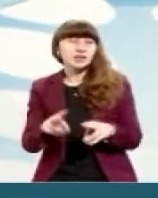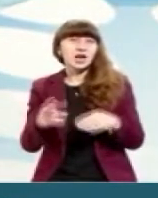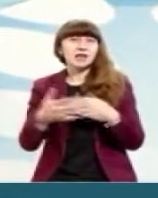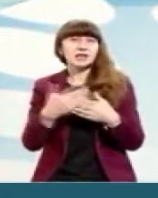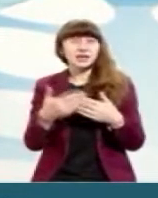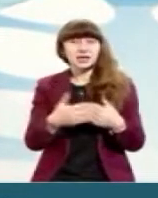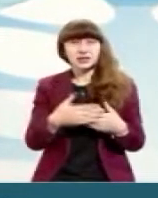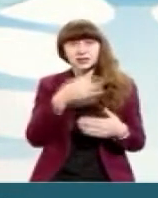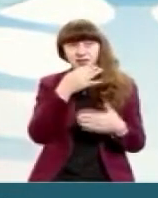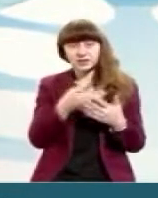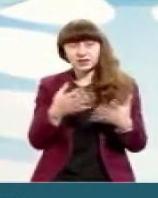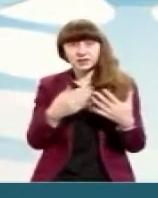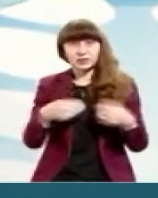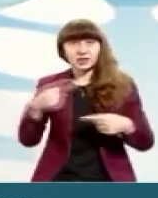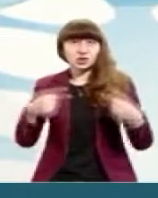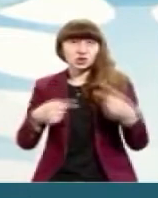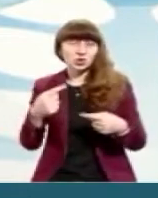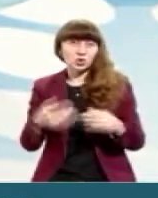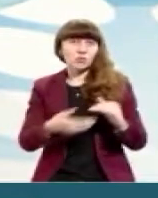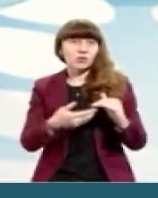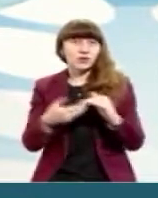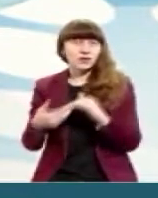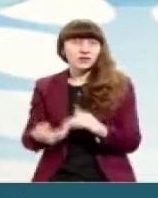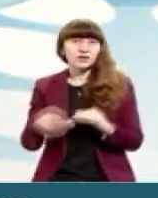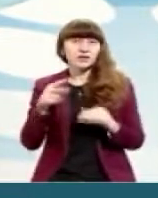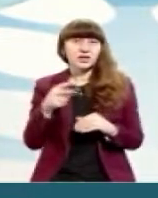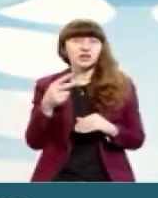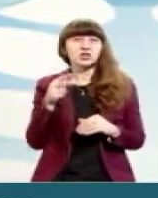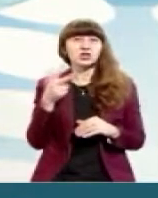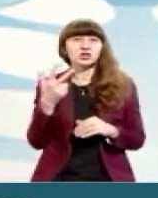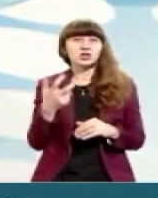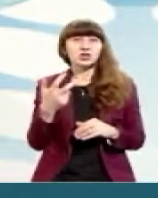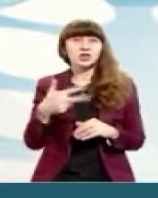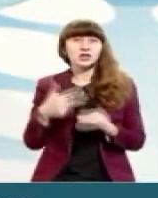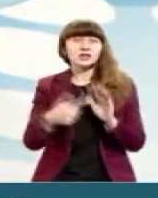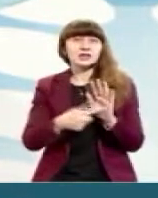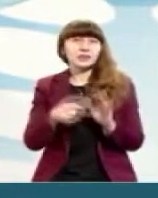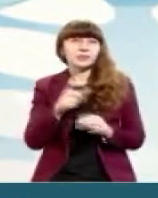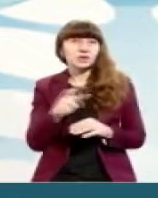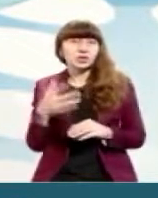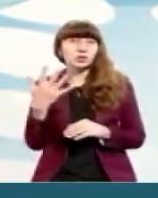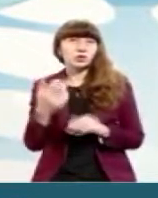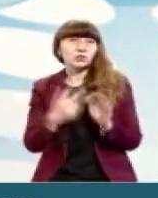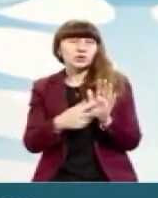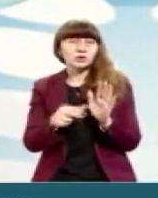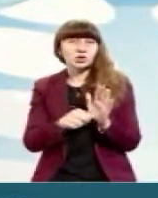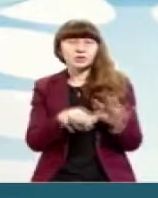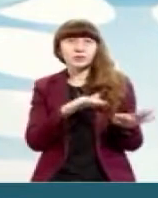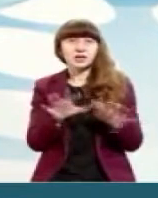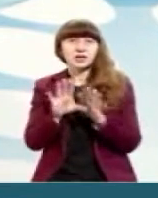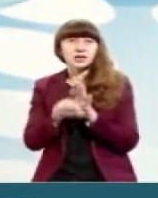азамат отбасылық жанжал бойынша жауапкершілікке тартылды. Сонымен қатар үкіметтік емес ұйымдармен және қоғамдық бірлестіктермен